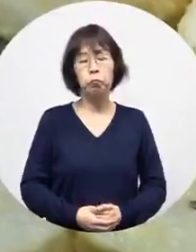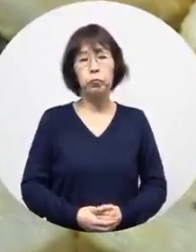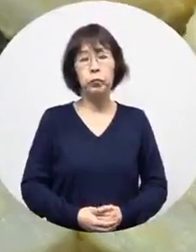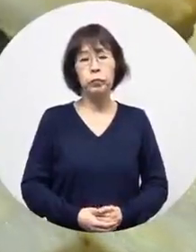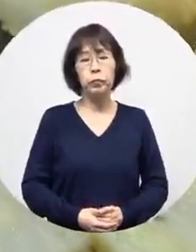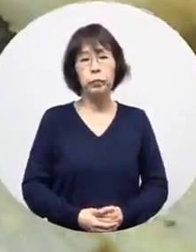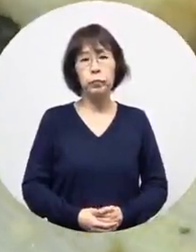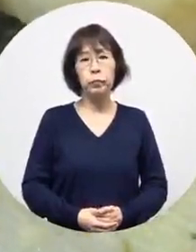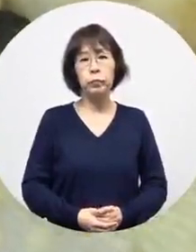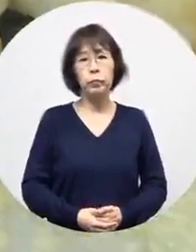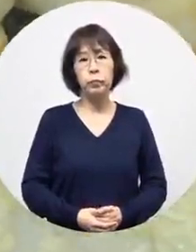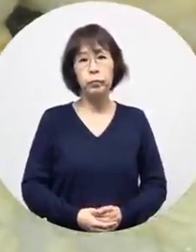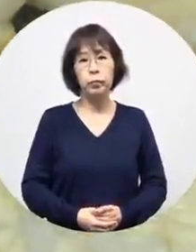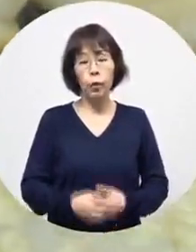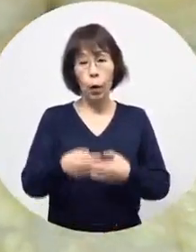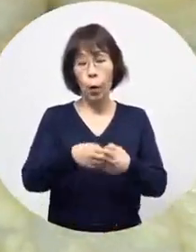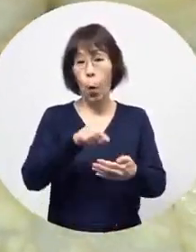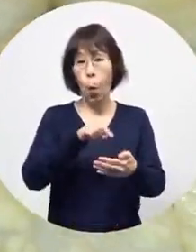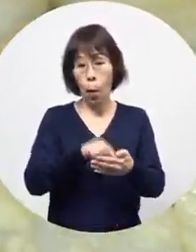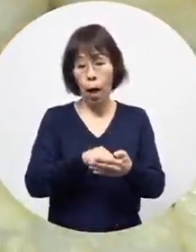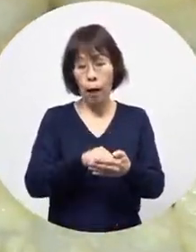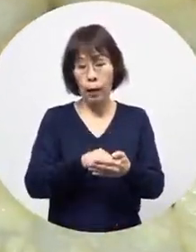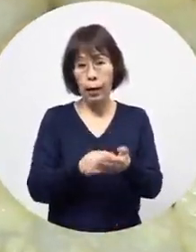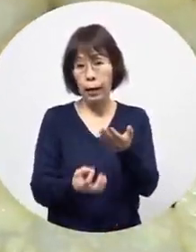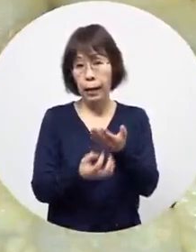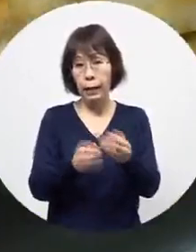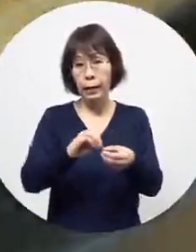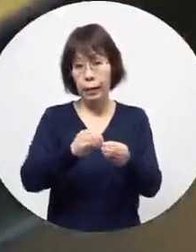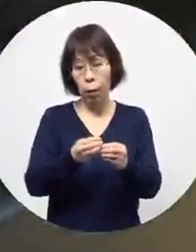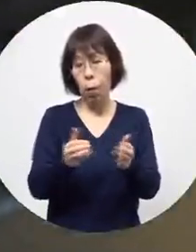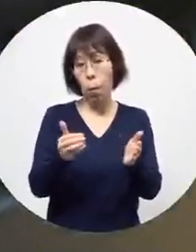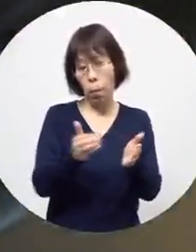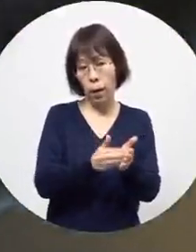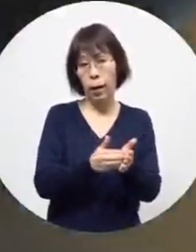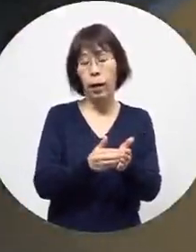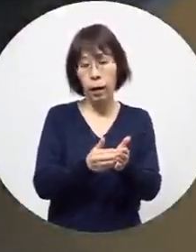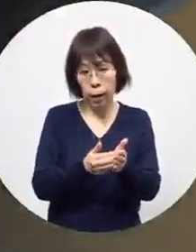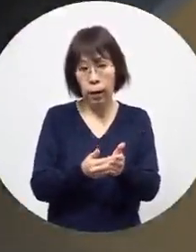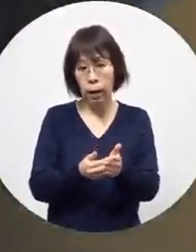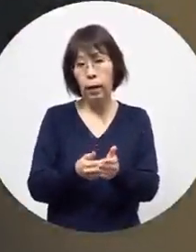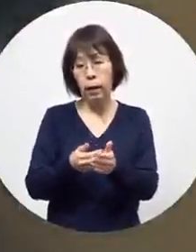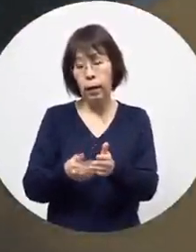両面に焼き色がつくまで焼き上げ取り出しておきます。